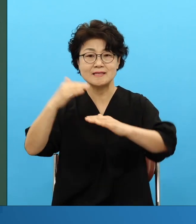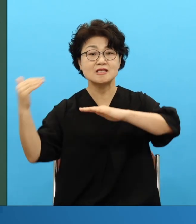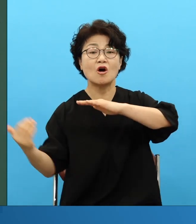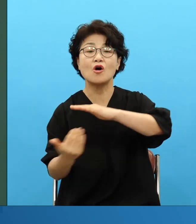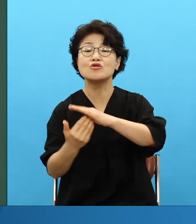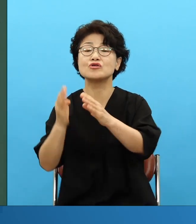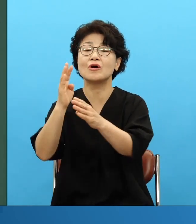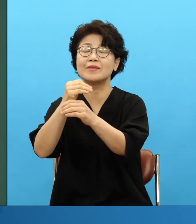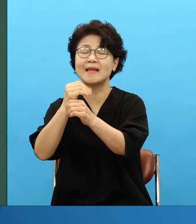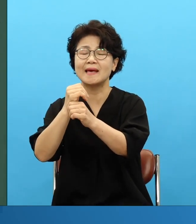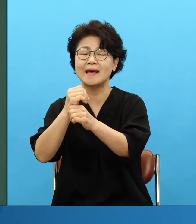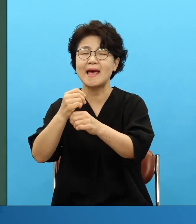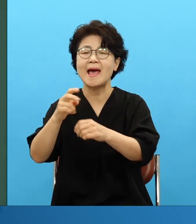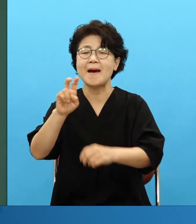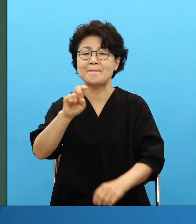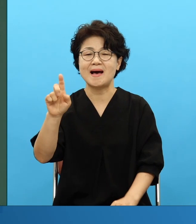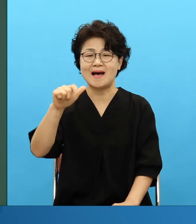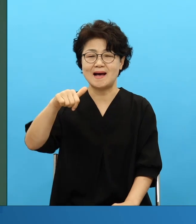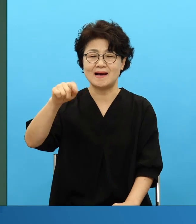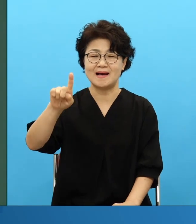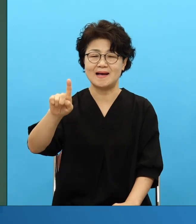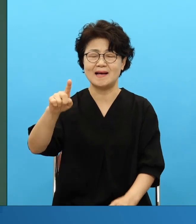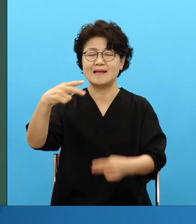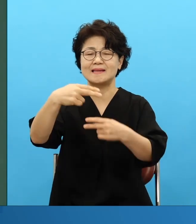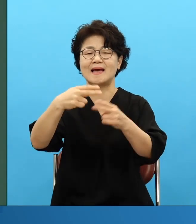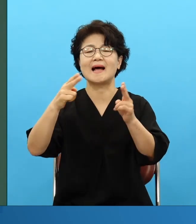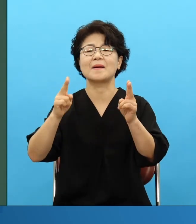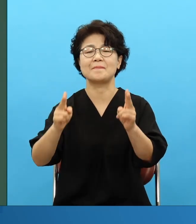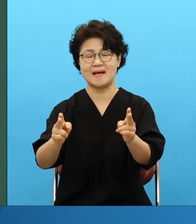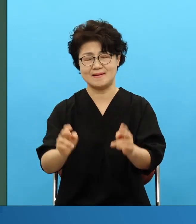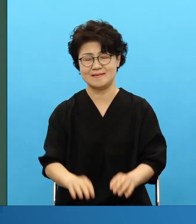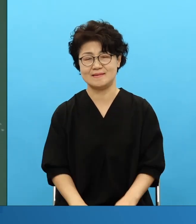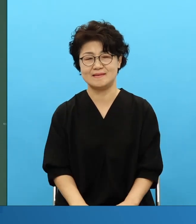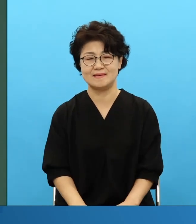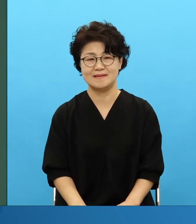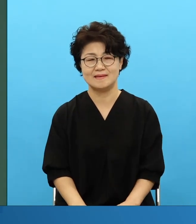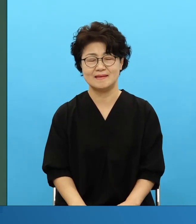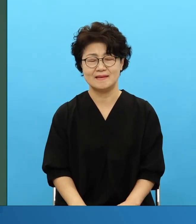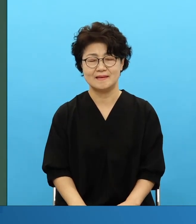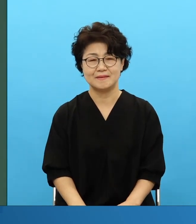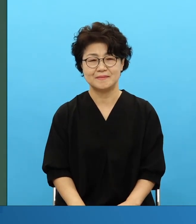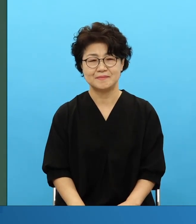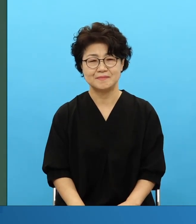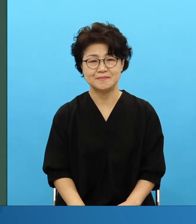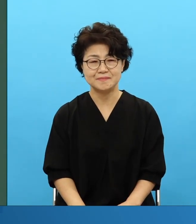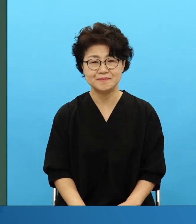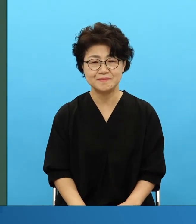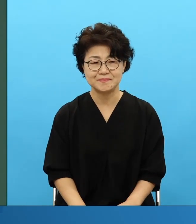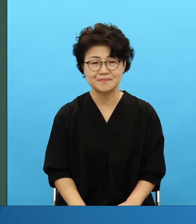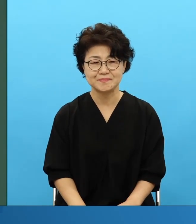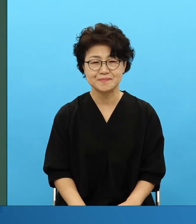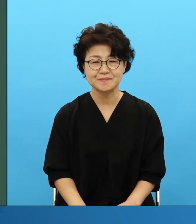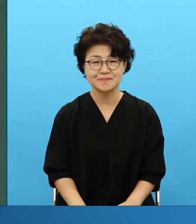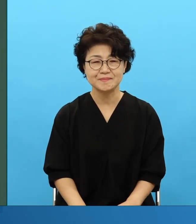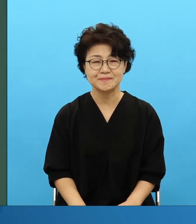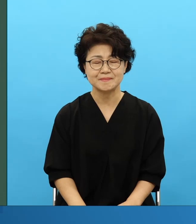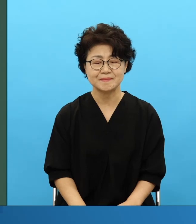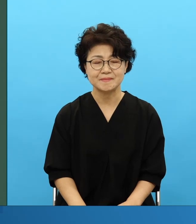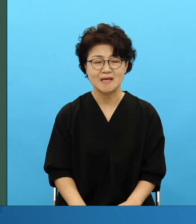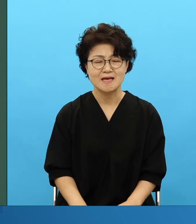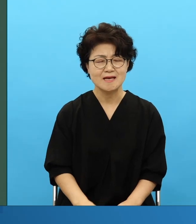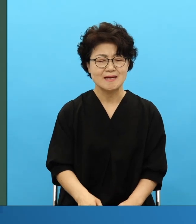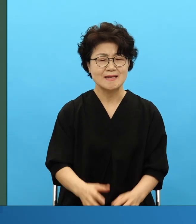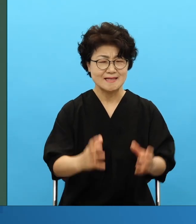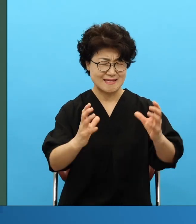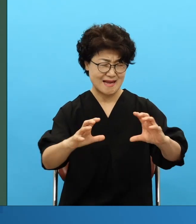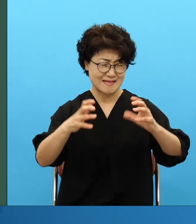그 room. 앞에 거는 서론이라고 보면 됩니다. And the things ahead of that, that's just the 공생의 introduction. 많은 서론입니다. The much